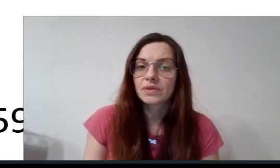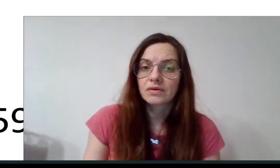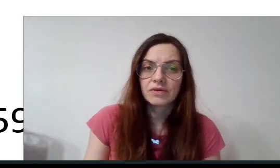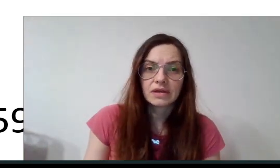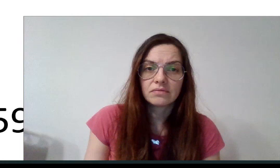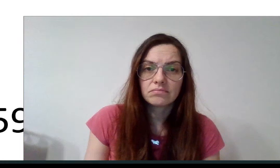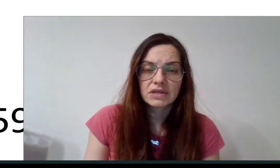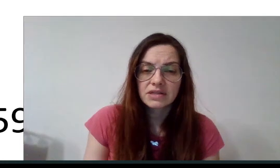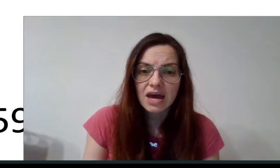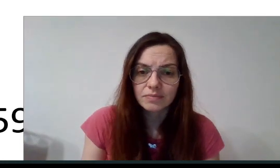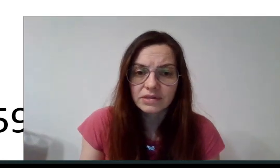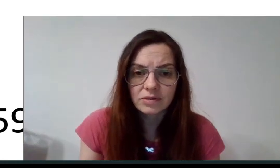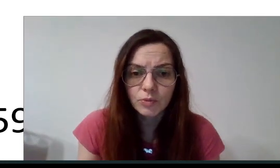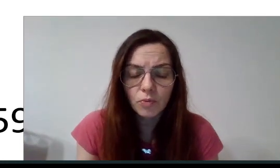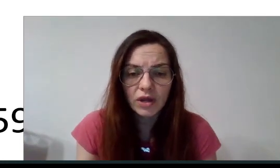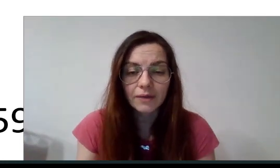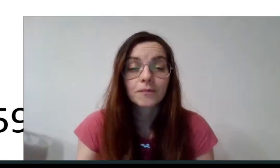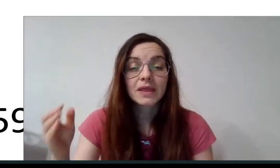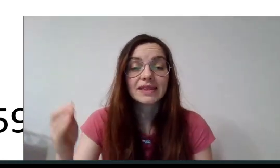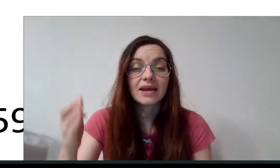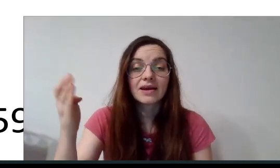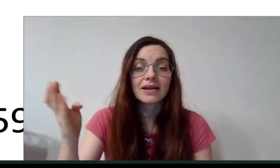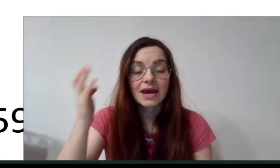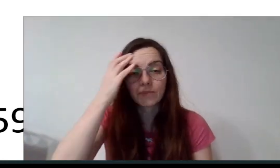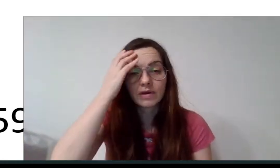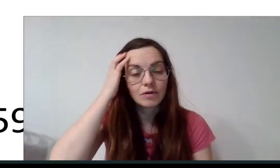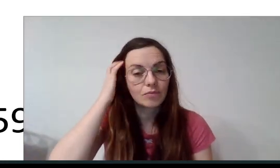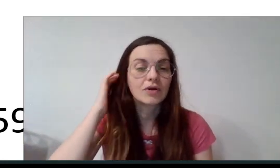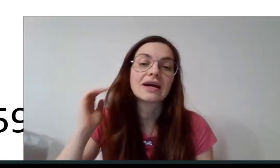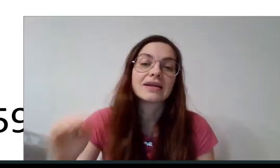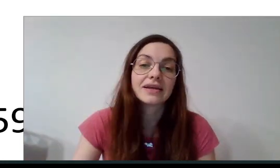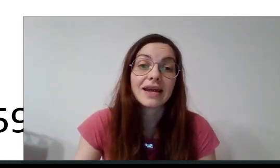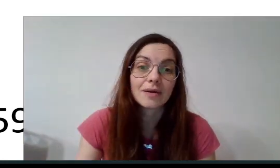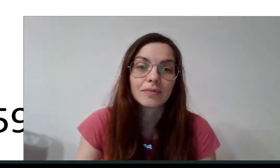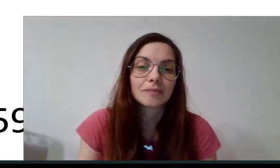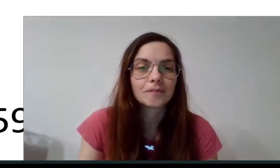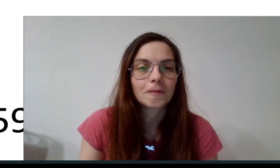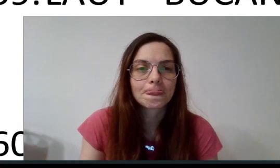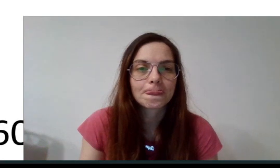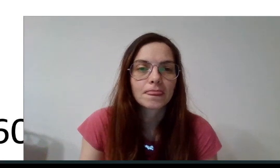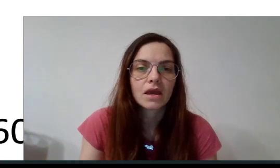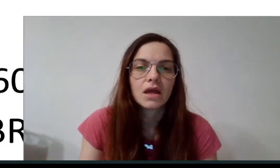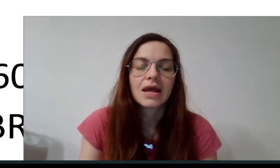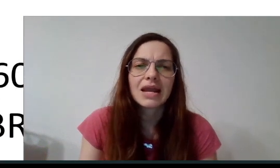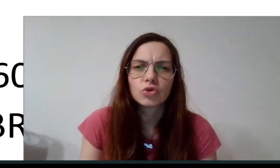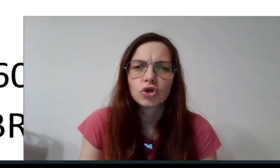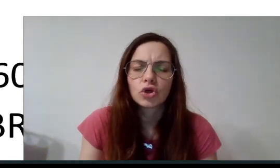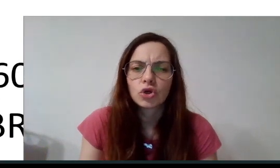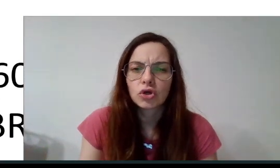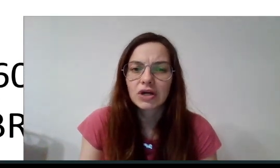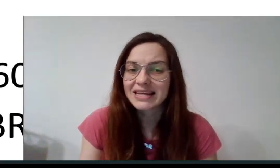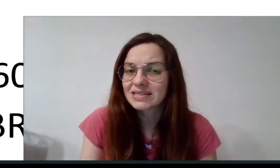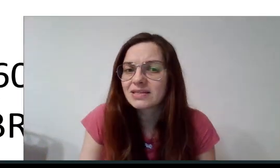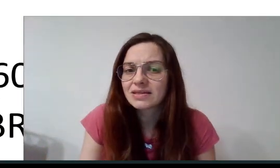wegen des Lärms, zbog buke. Der Lärm, buka, der Lärm. Laut,